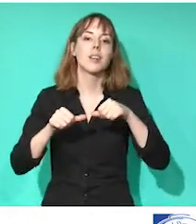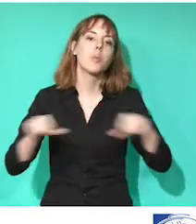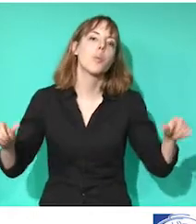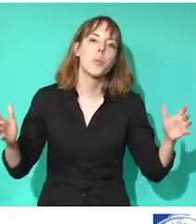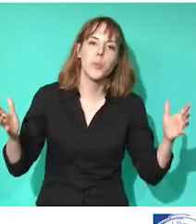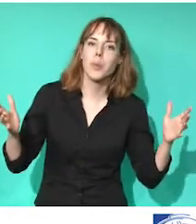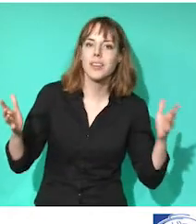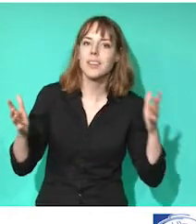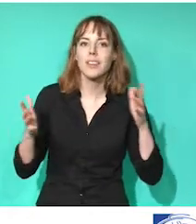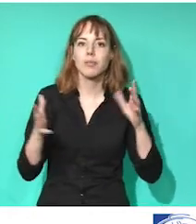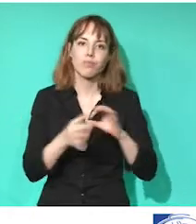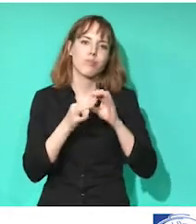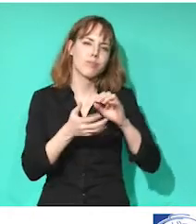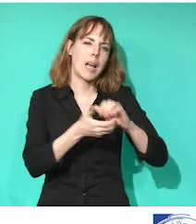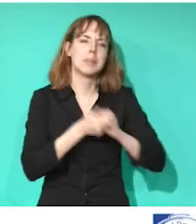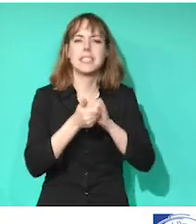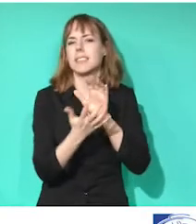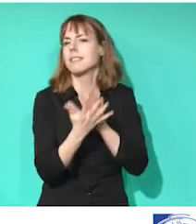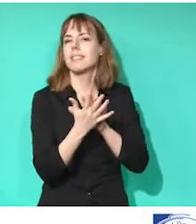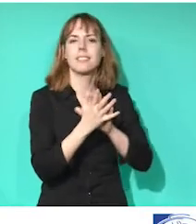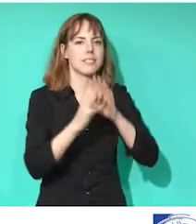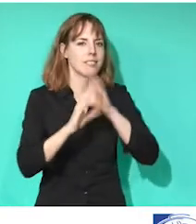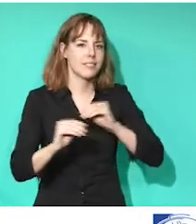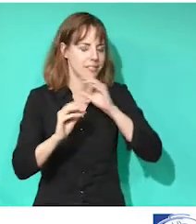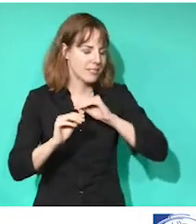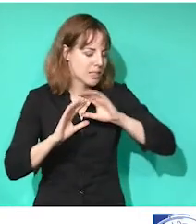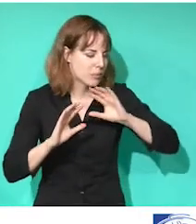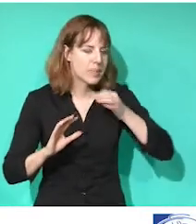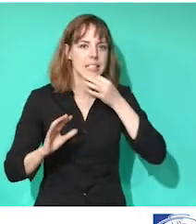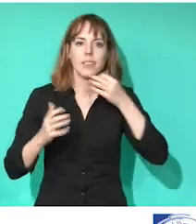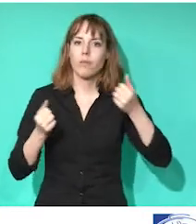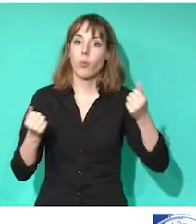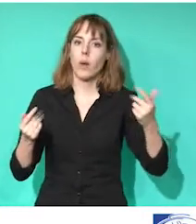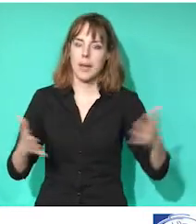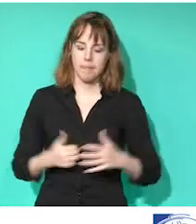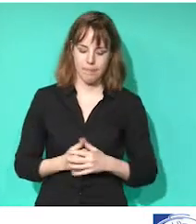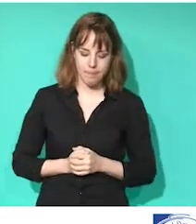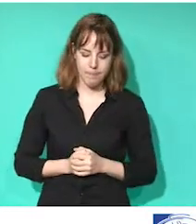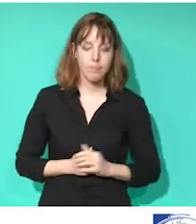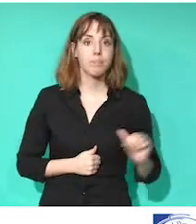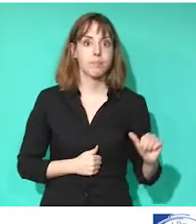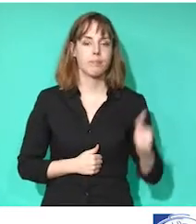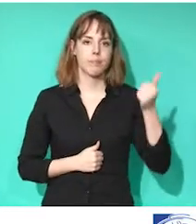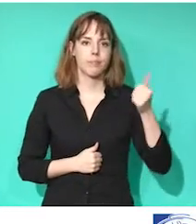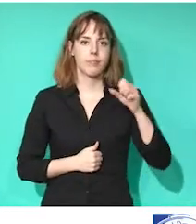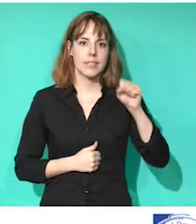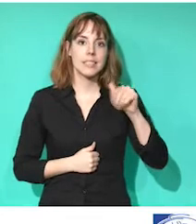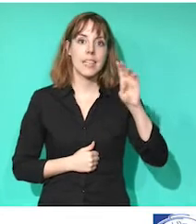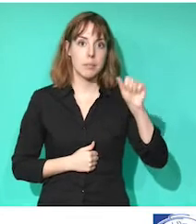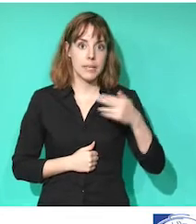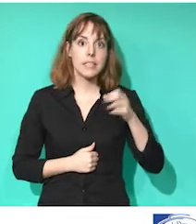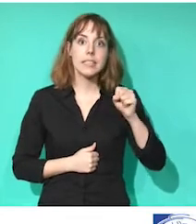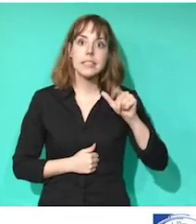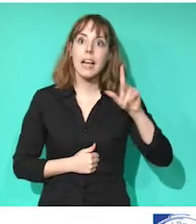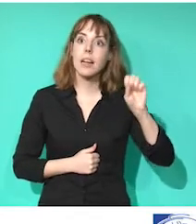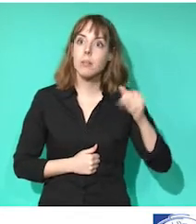un moment confraternel d'amitié, enfin bon, tout ce genre de choses. Alors on va démarrer avec Sabine Salmon, où